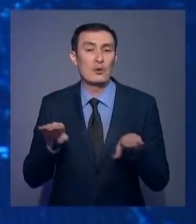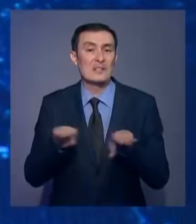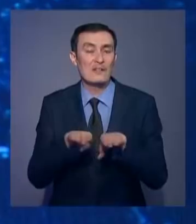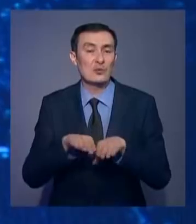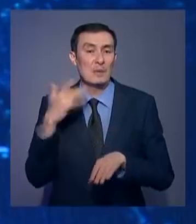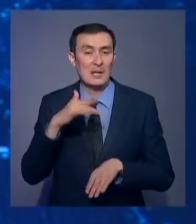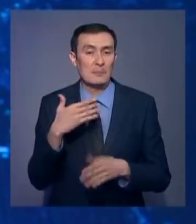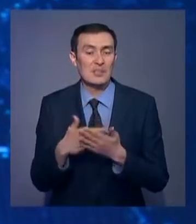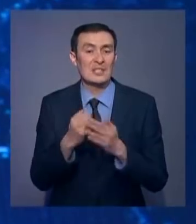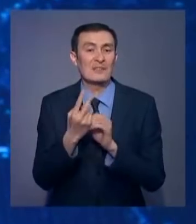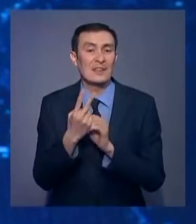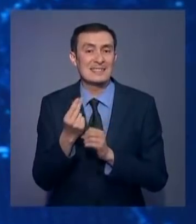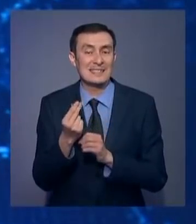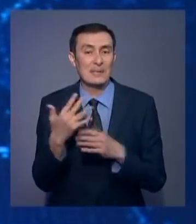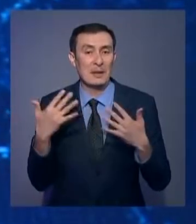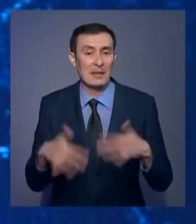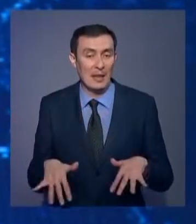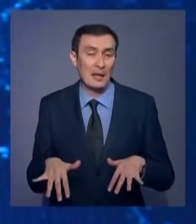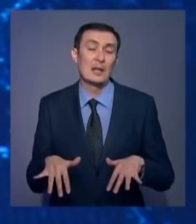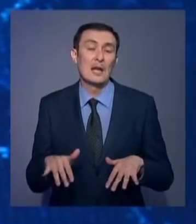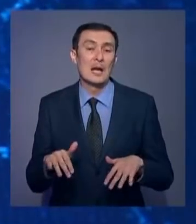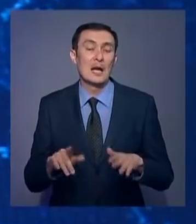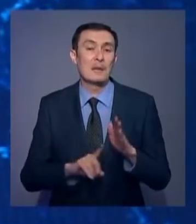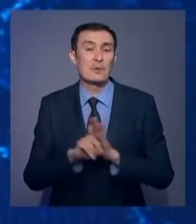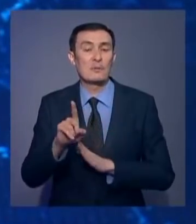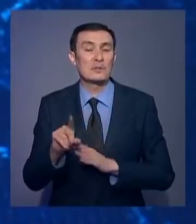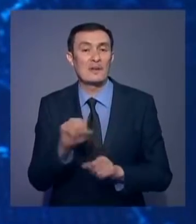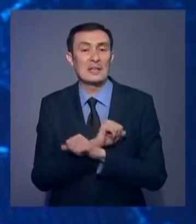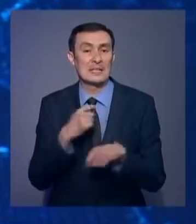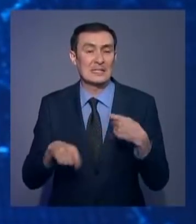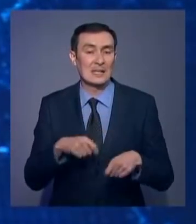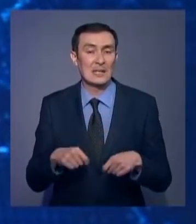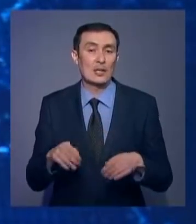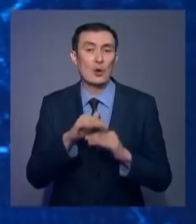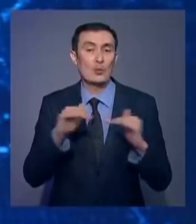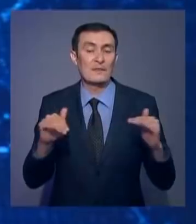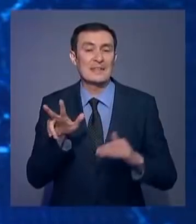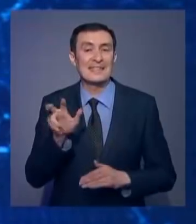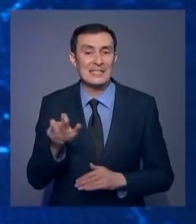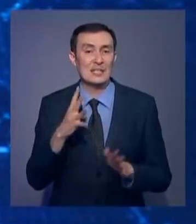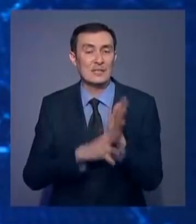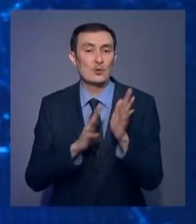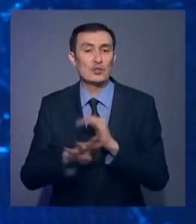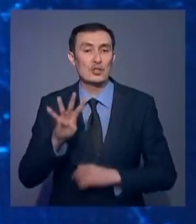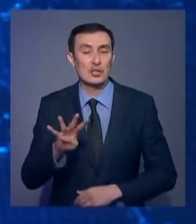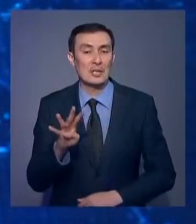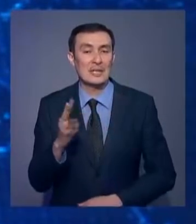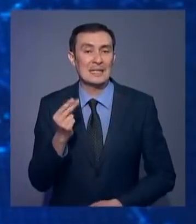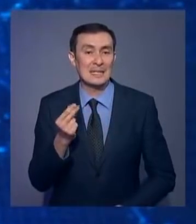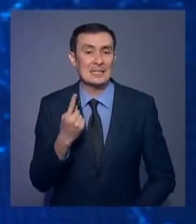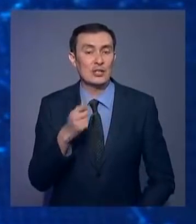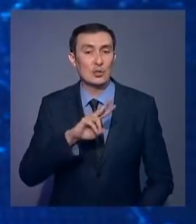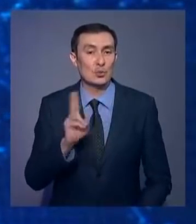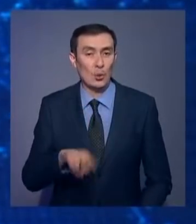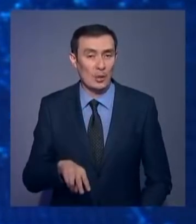отношению к американцу почти на 12 тенге. Первые после выходных сделки закрылись на уровне 394